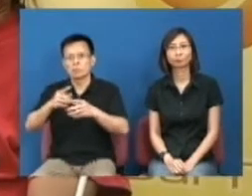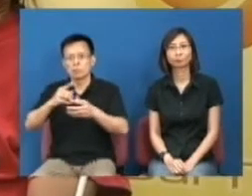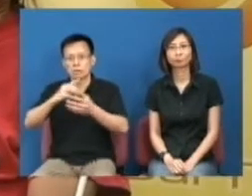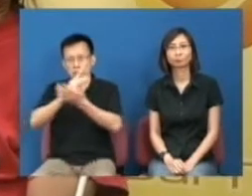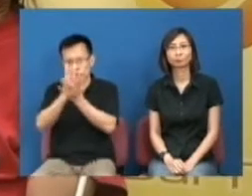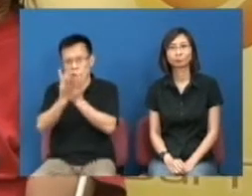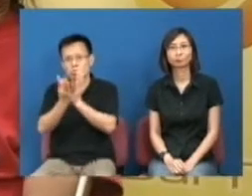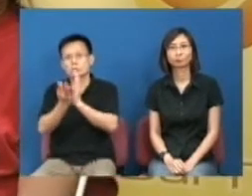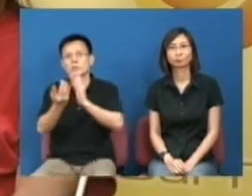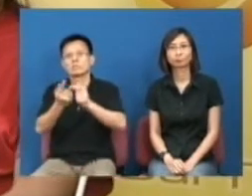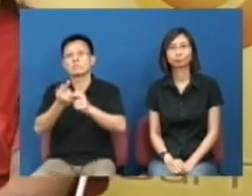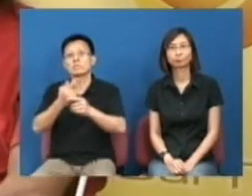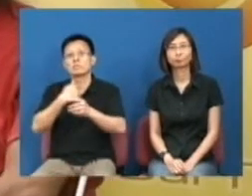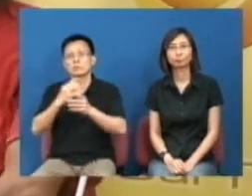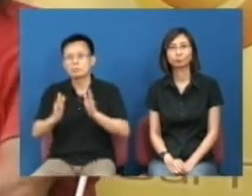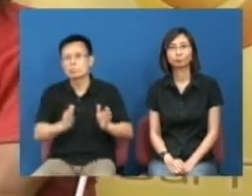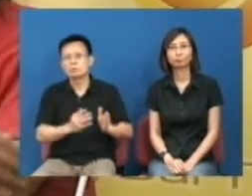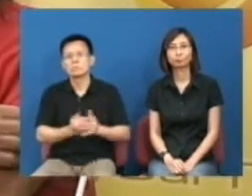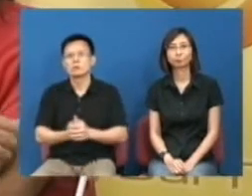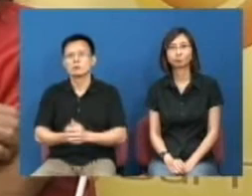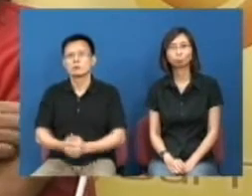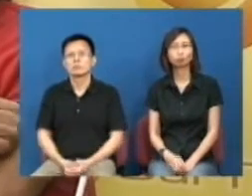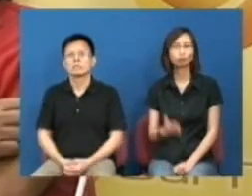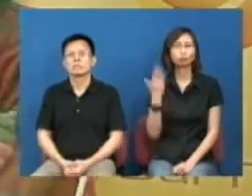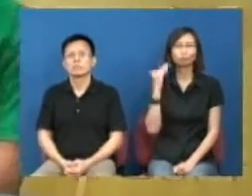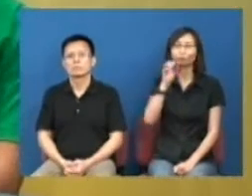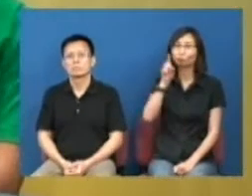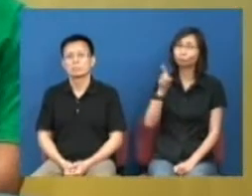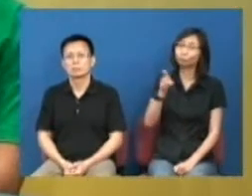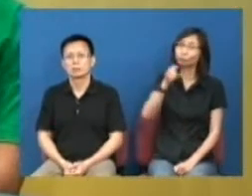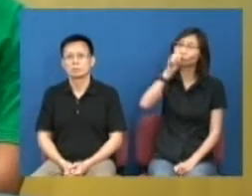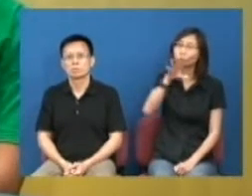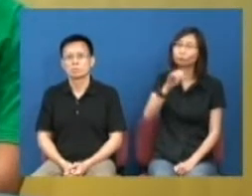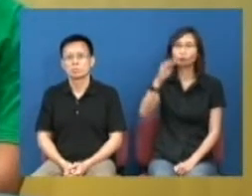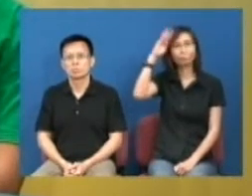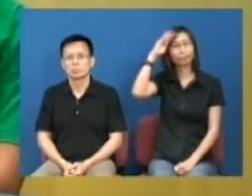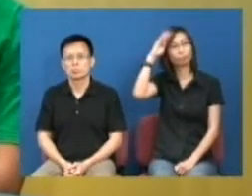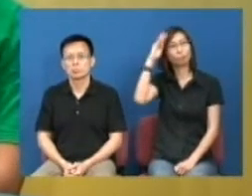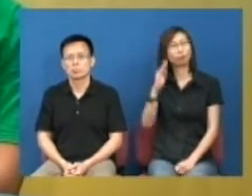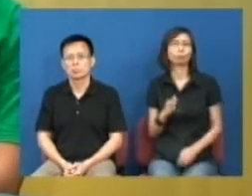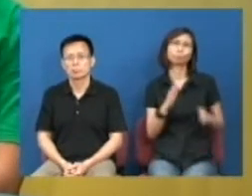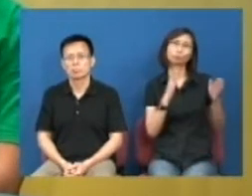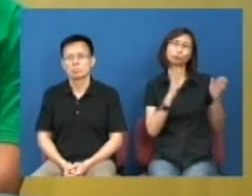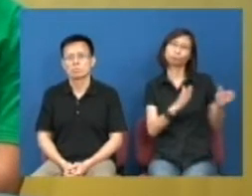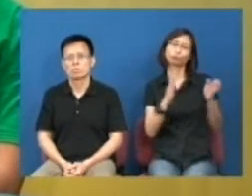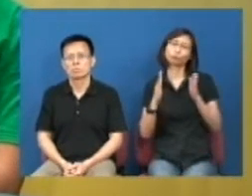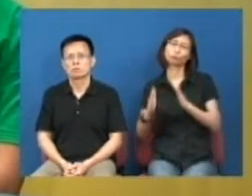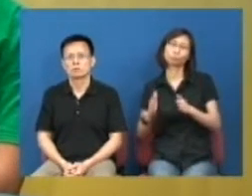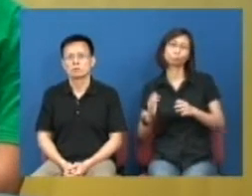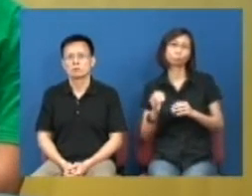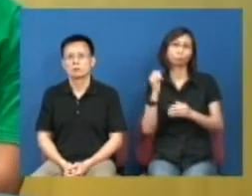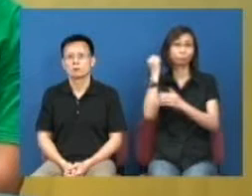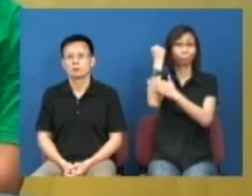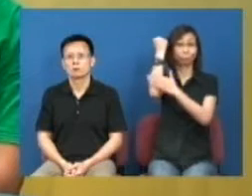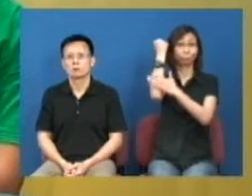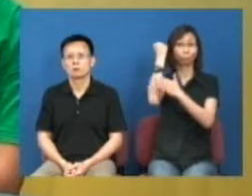啦，係咪啊？ 啱你講到即係警方處理依一啲示威啊，又或者其實可能大家都會